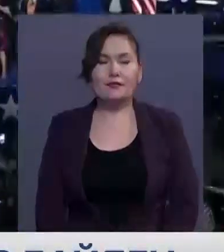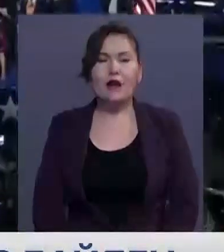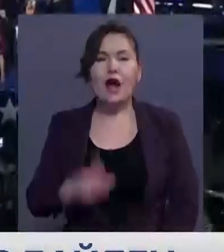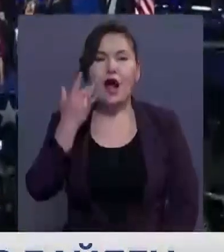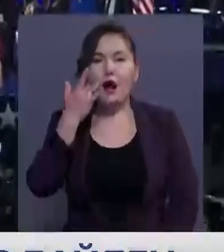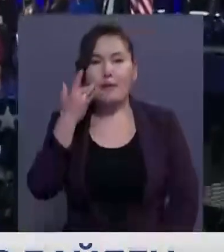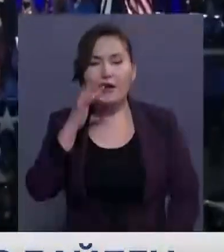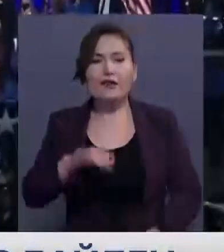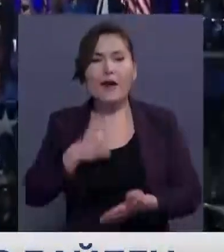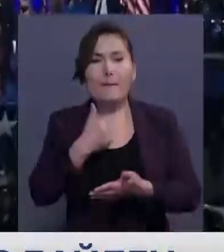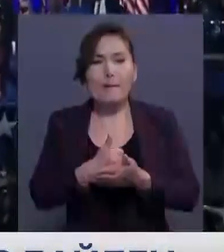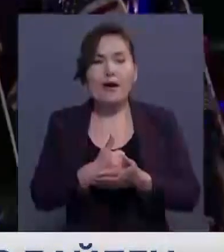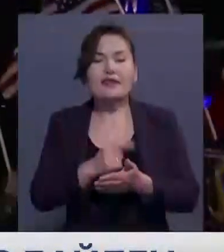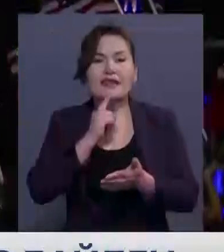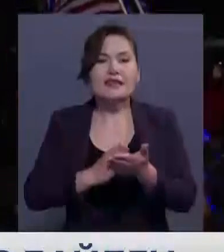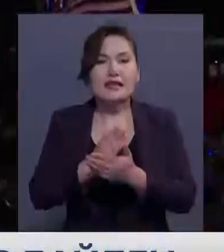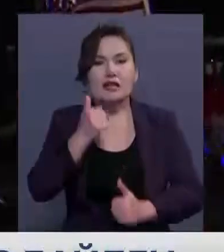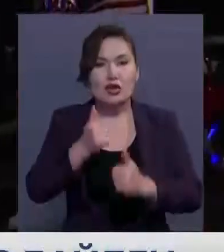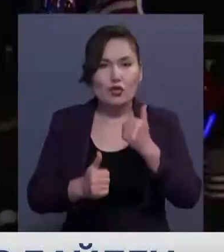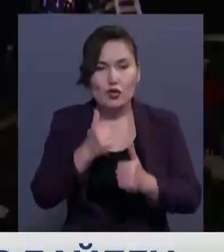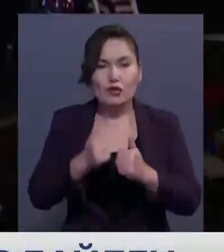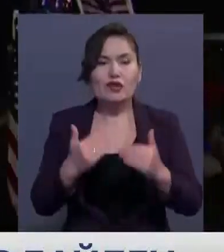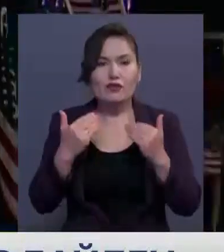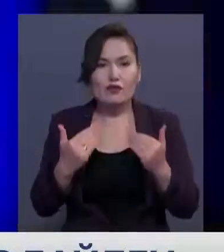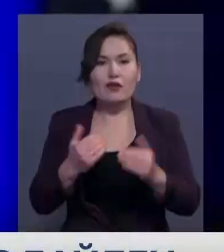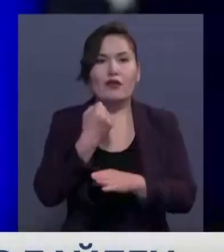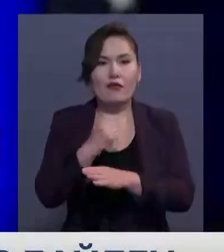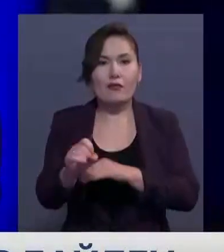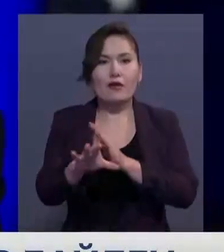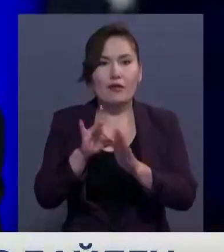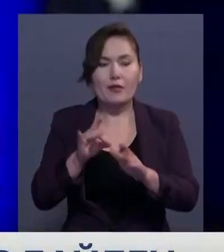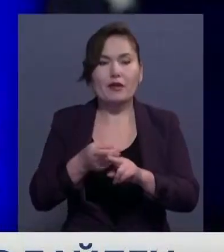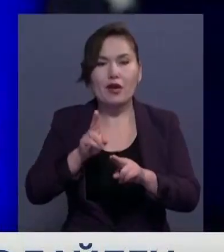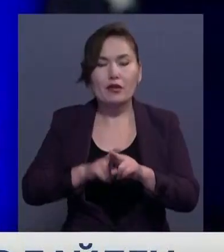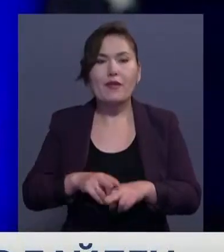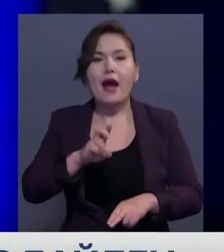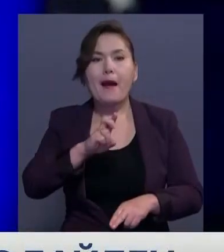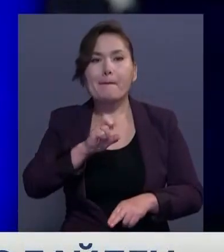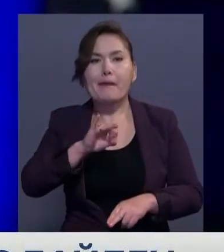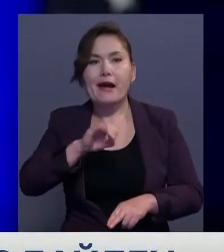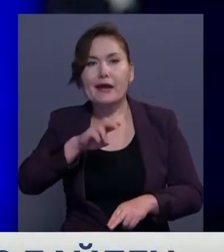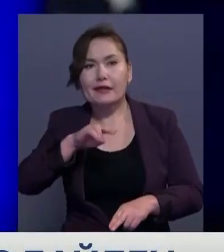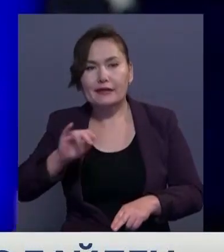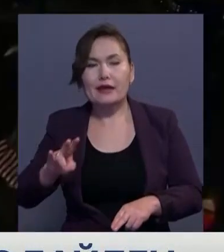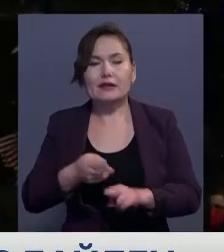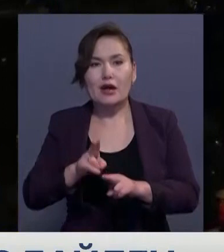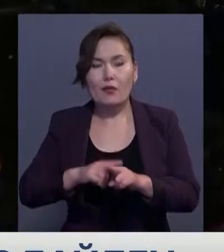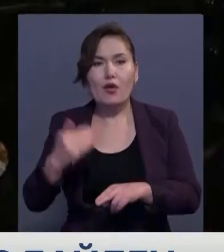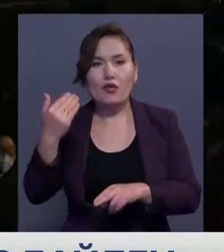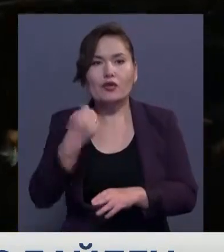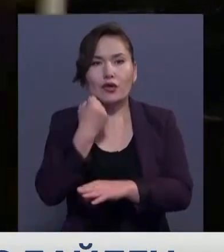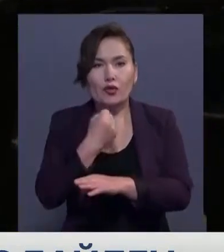Ақштағы басты саяси дода өз мәресіне жетті. Демократтардың атынан сайлауға түскен Джо Байден Дональд Трамптан басым